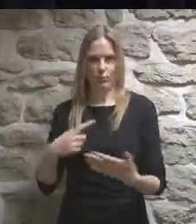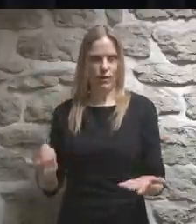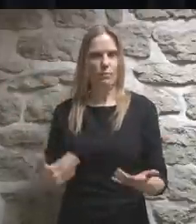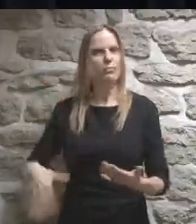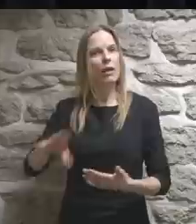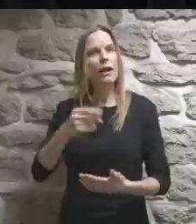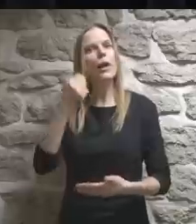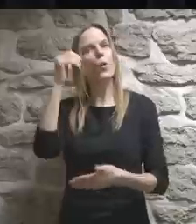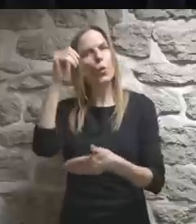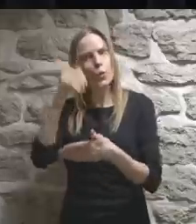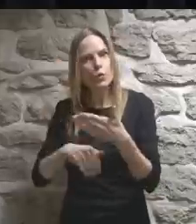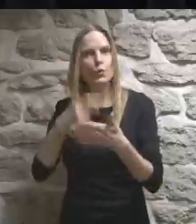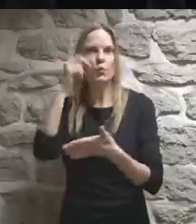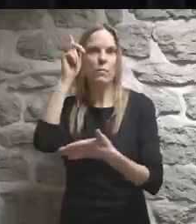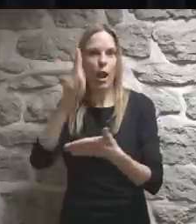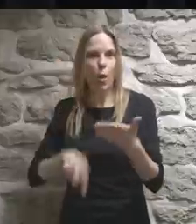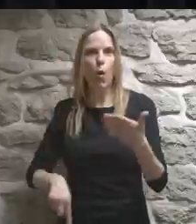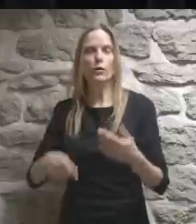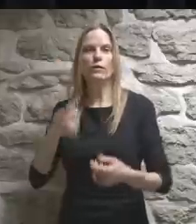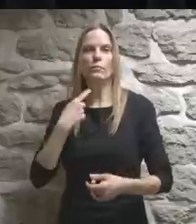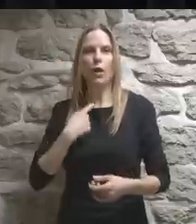uskunud ja lootnud,